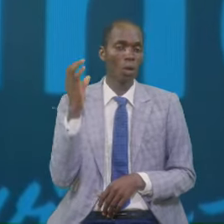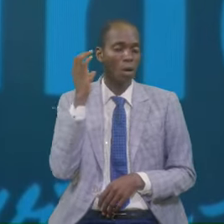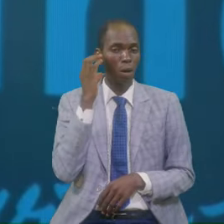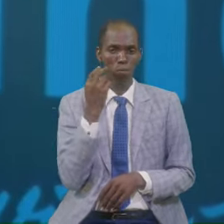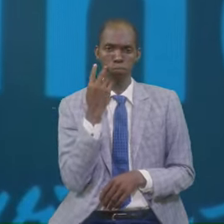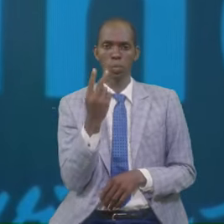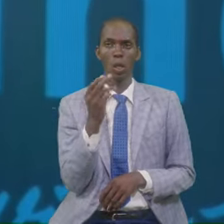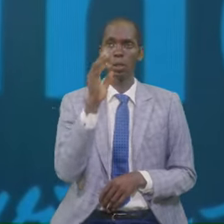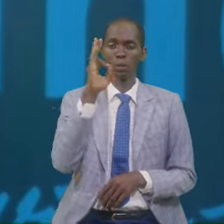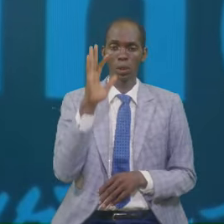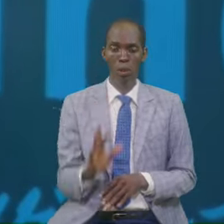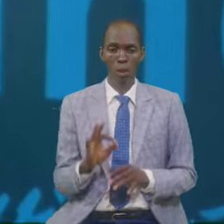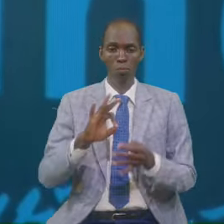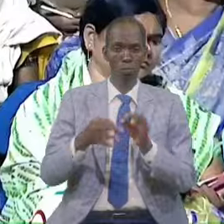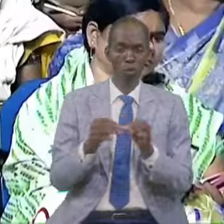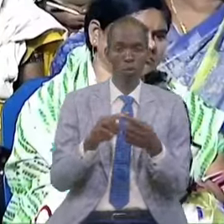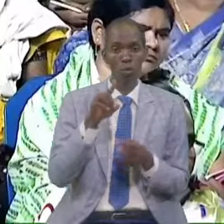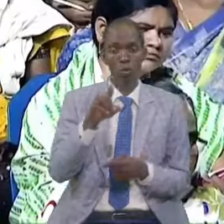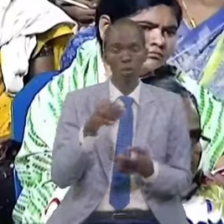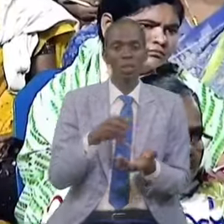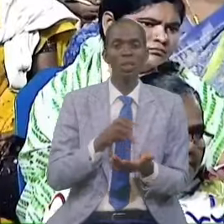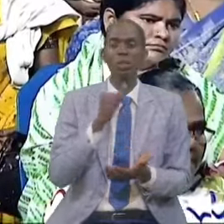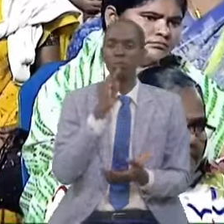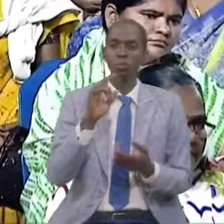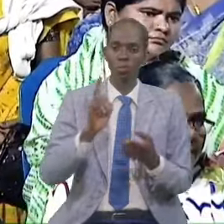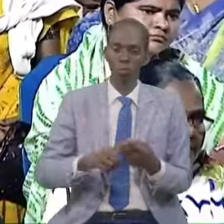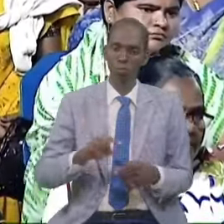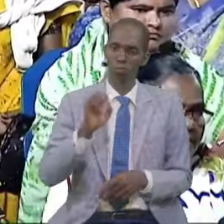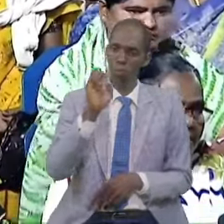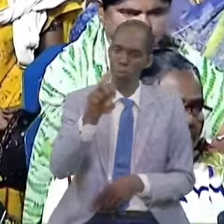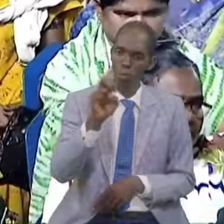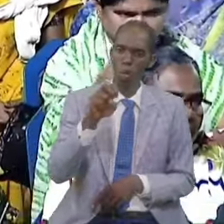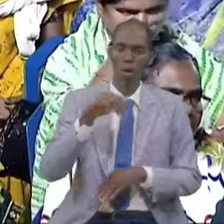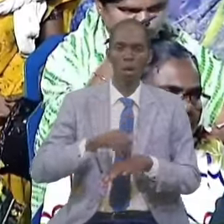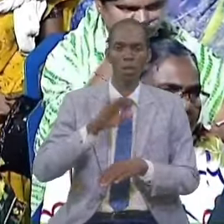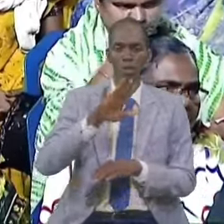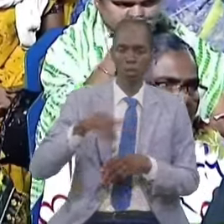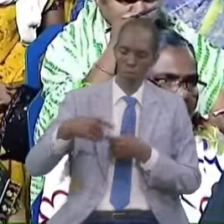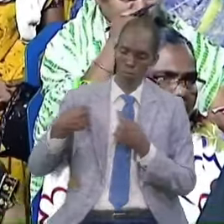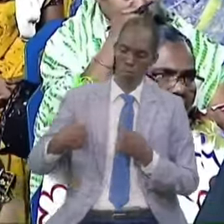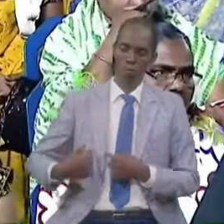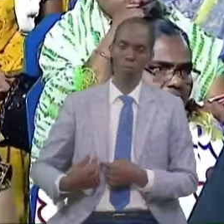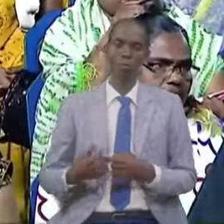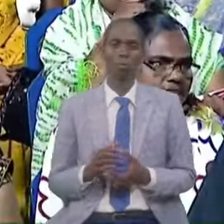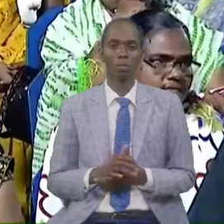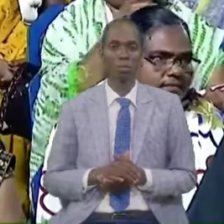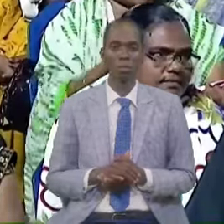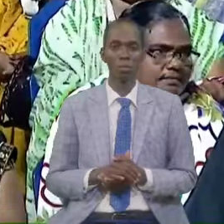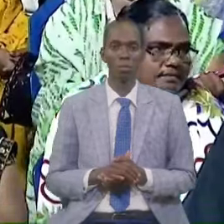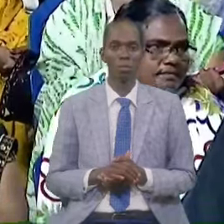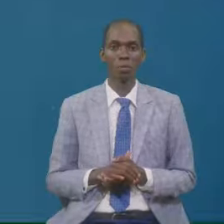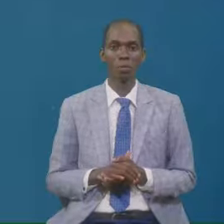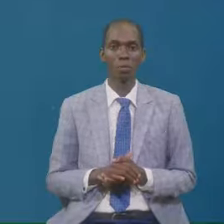a knock at your door. ఉపదేశకులు బోధిస్తున్న ప్రతి వర్తమానము కూడా మీ హృదయపు తలుపు మీద తట్టబడుచున్న